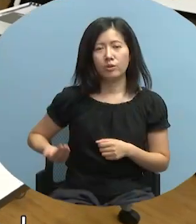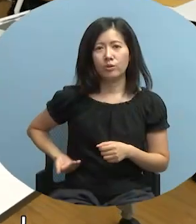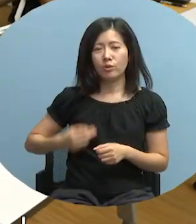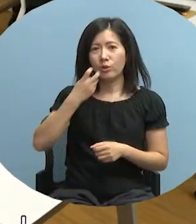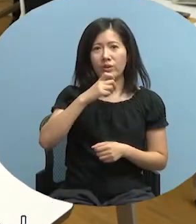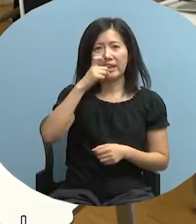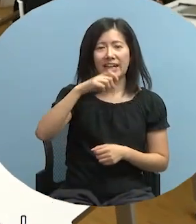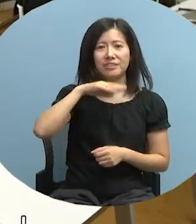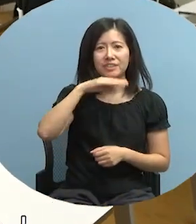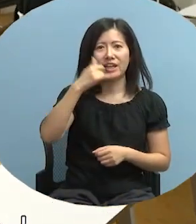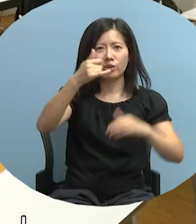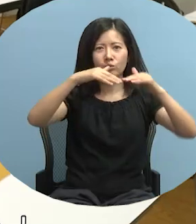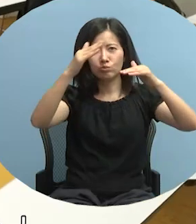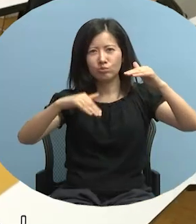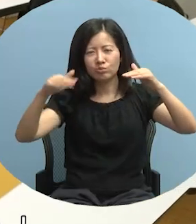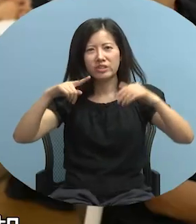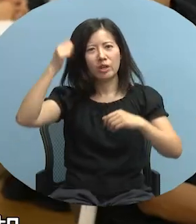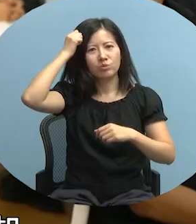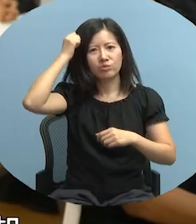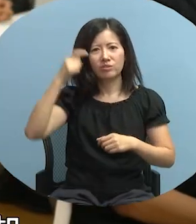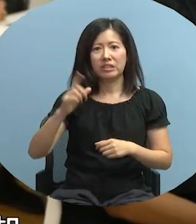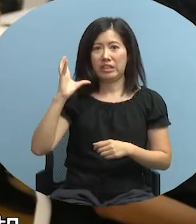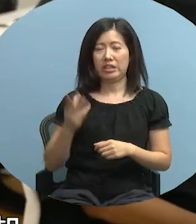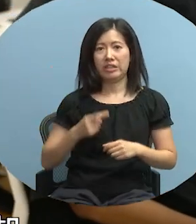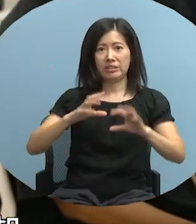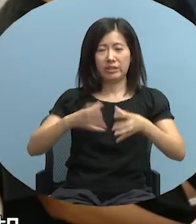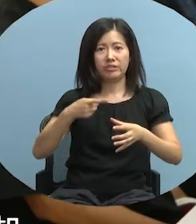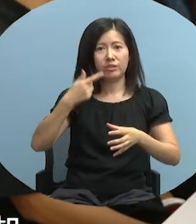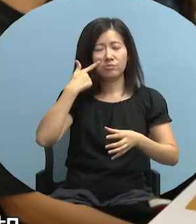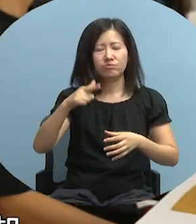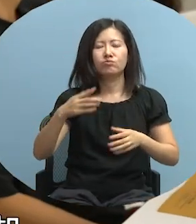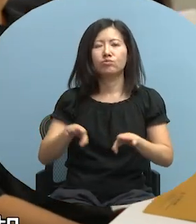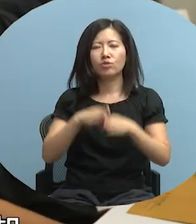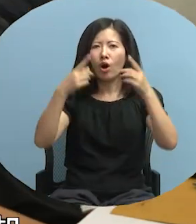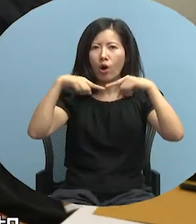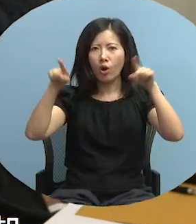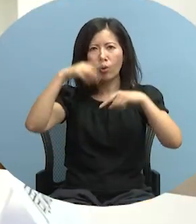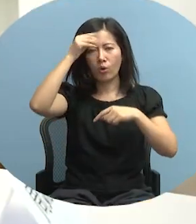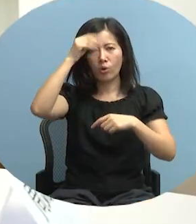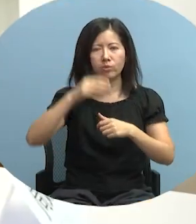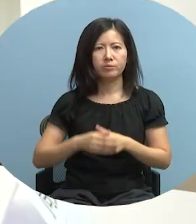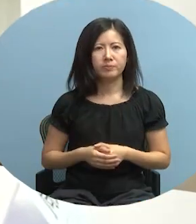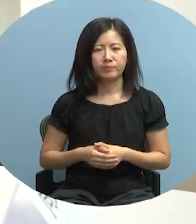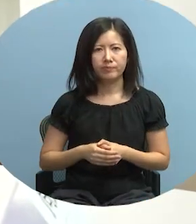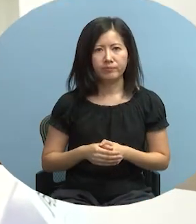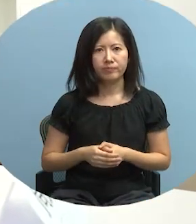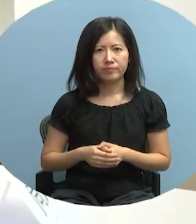广东话的九声六调考起不少人，这班新抵港人才由唱歌学起。